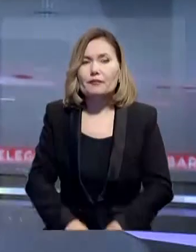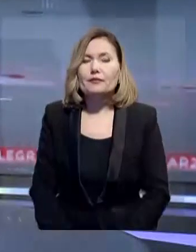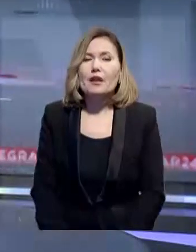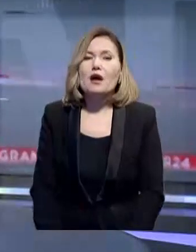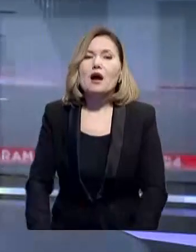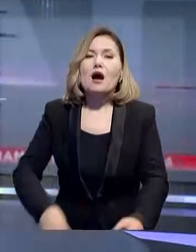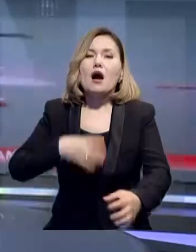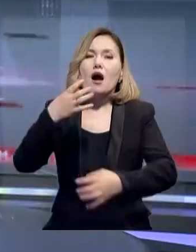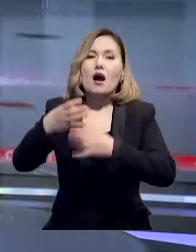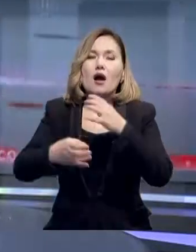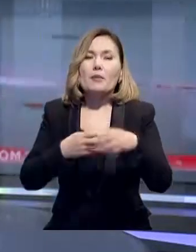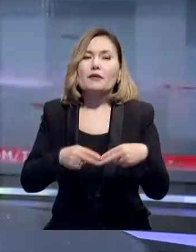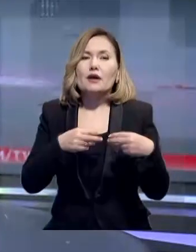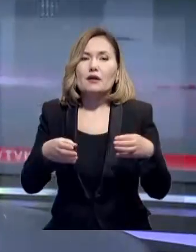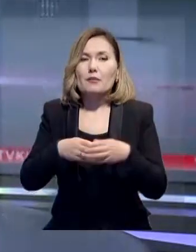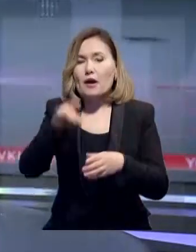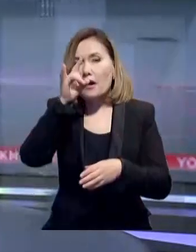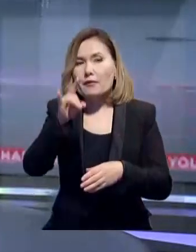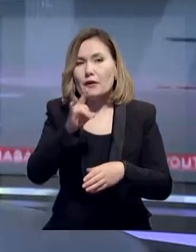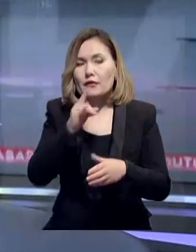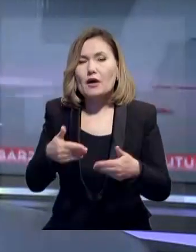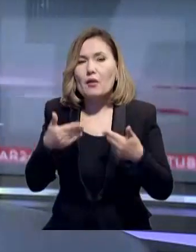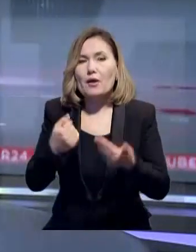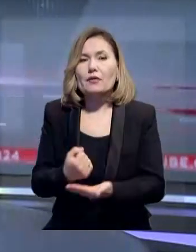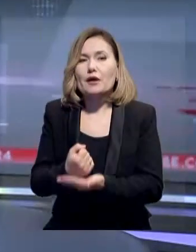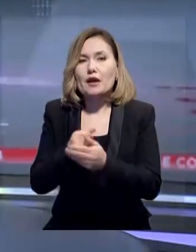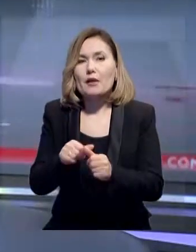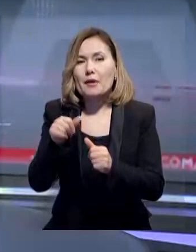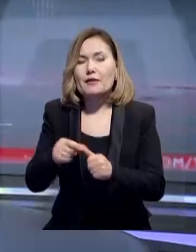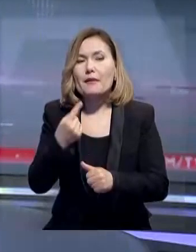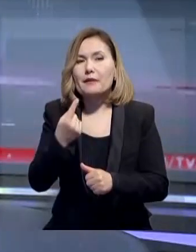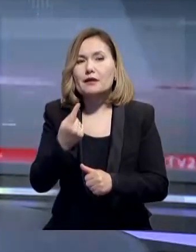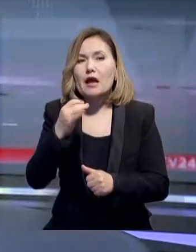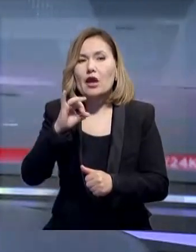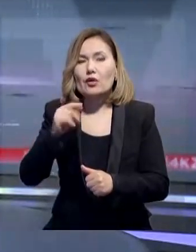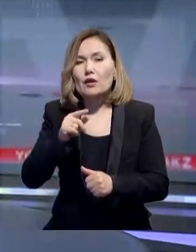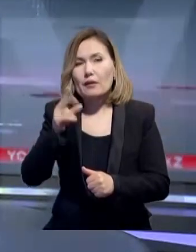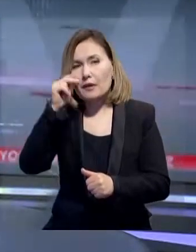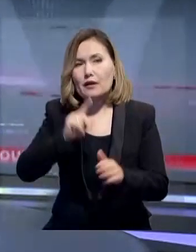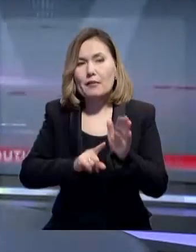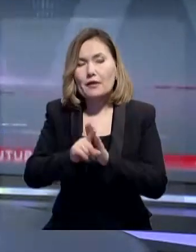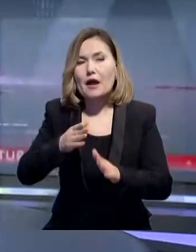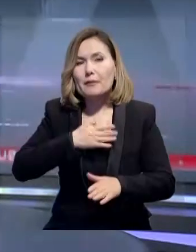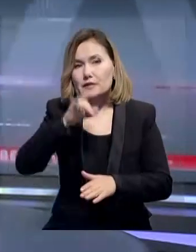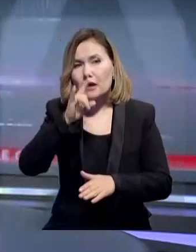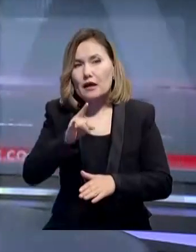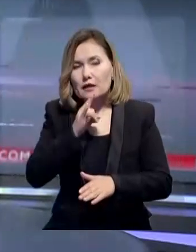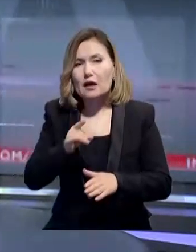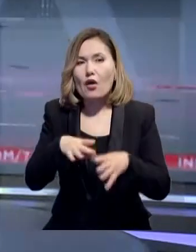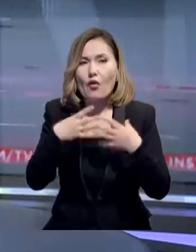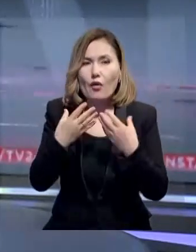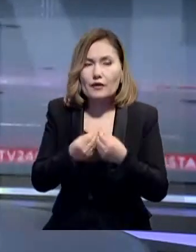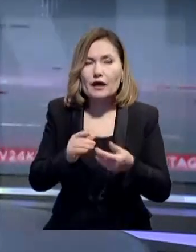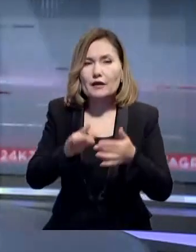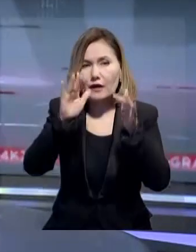Өзгеде ақпарат. Халықаралық еңбек ұйымы Қазақстанның бастамаларын қолдайды. Әсіресе бірінші шілдеден бастап біздің елде күшіне енетін отбасының